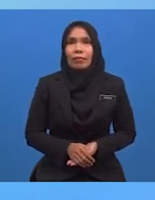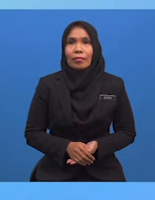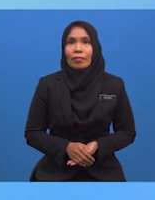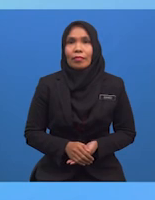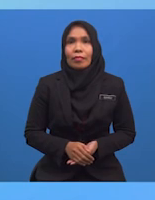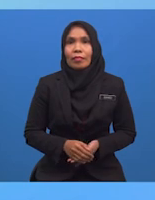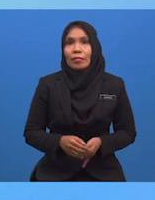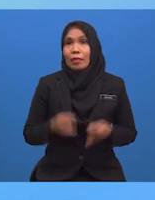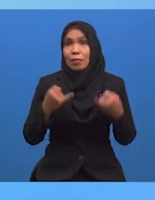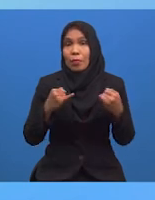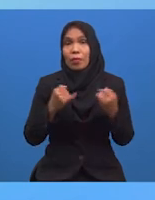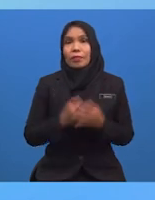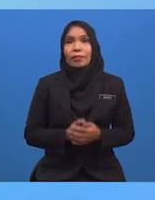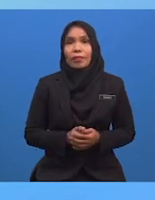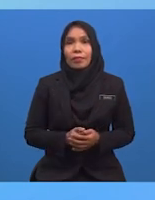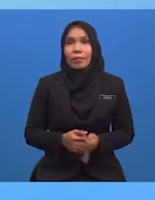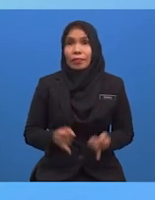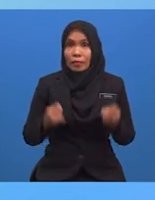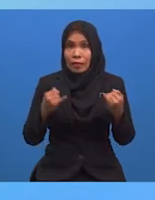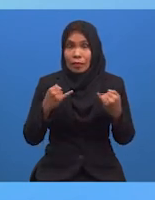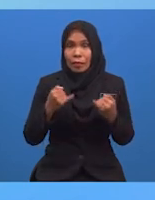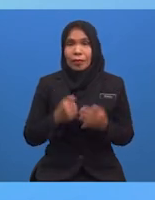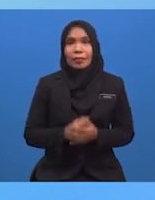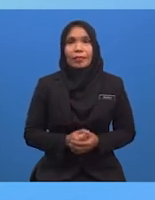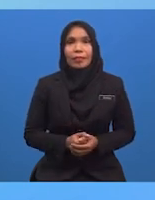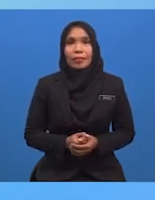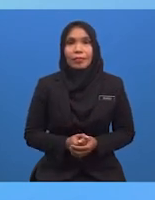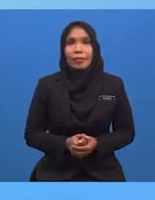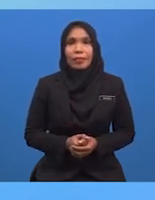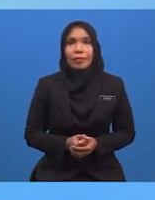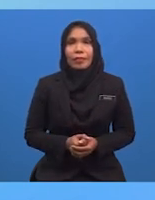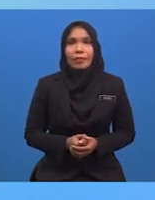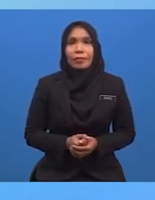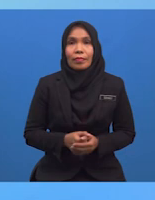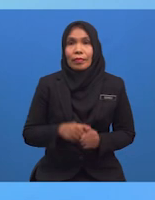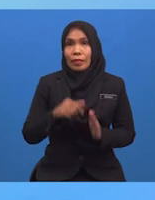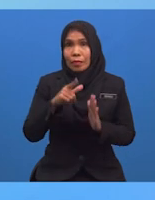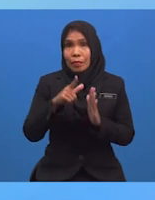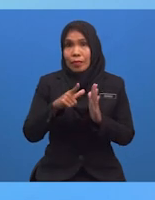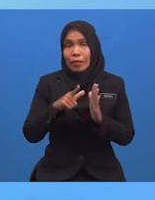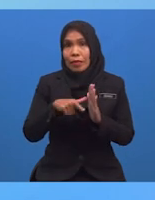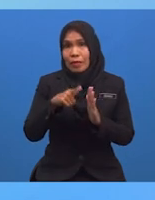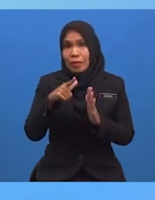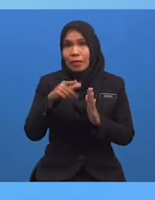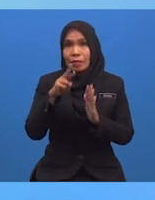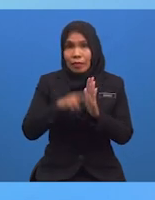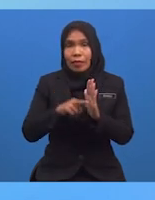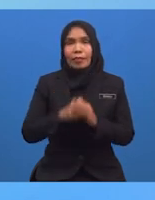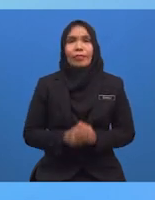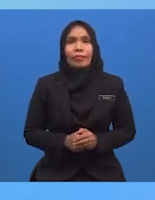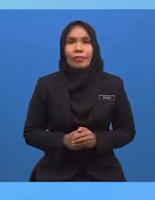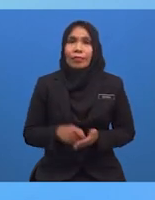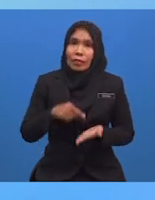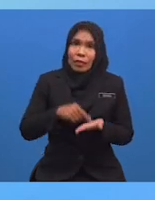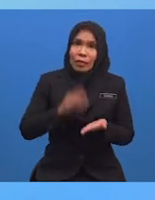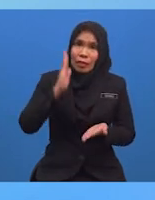akan menyebabkan harga import negara itu lebih rendah. Hal ini menambahkan